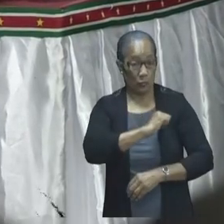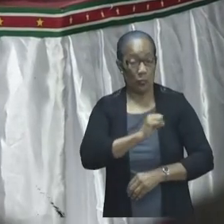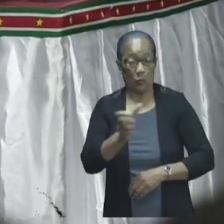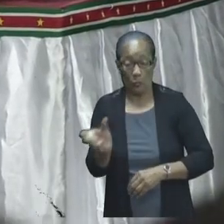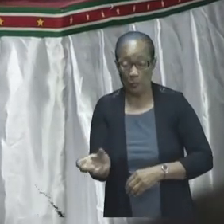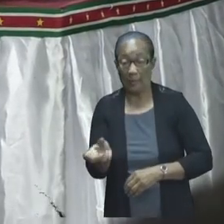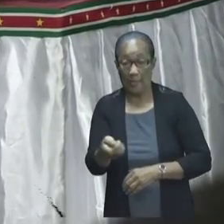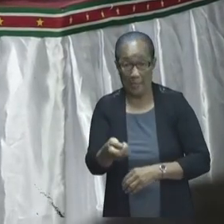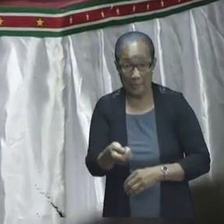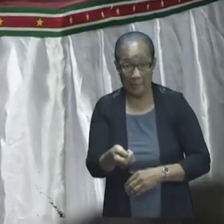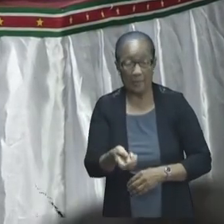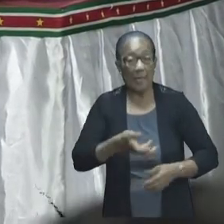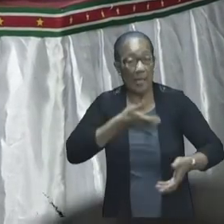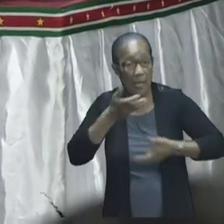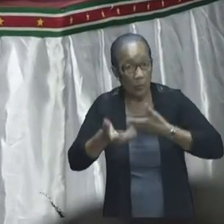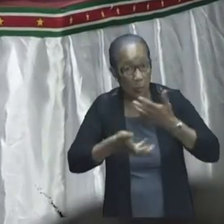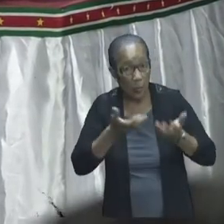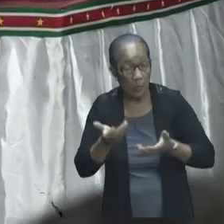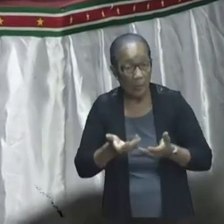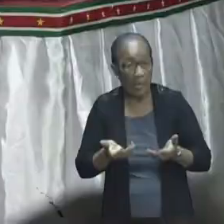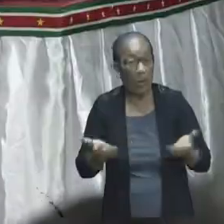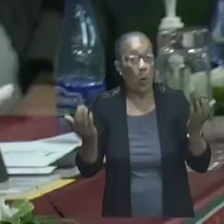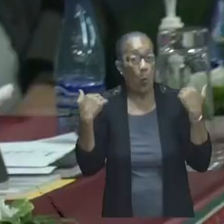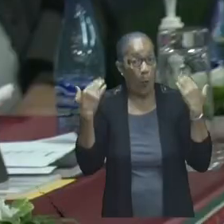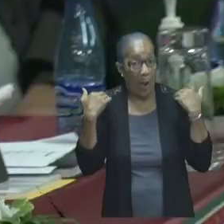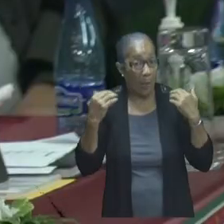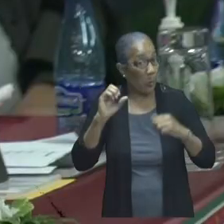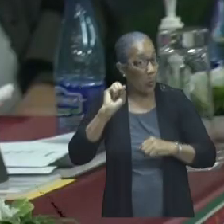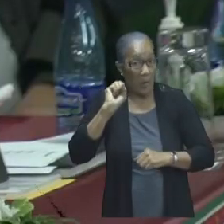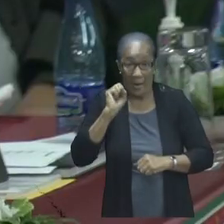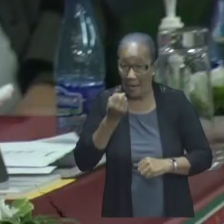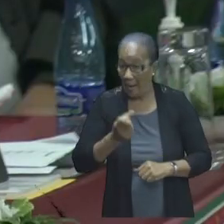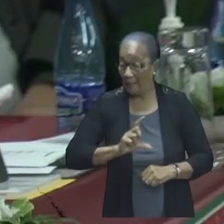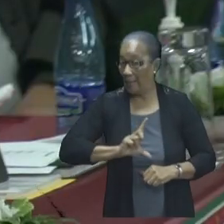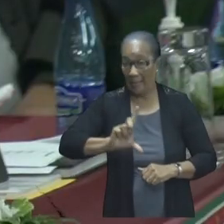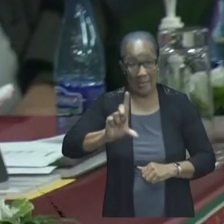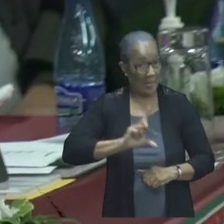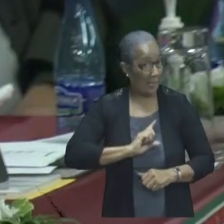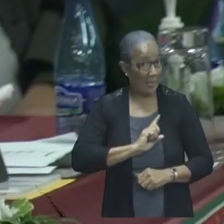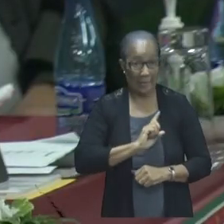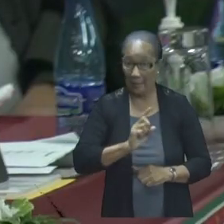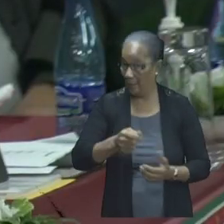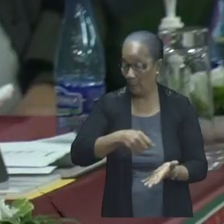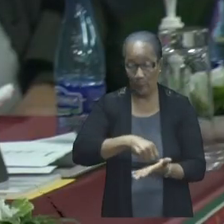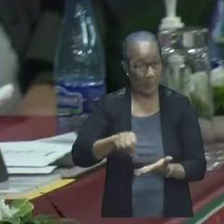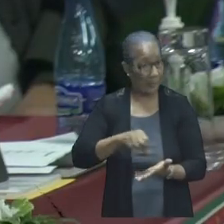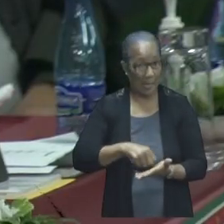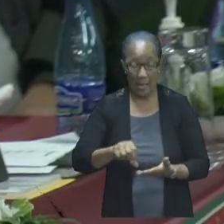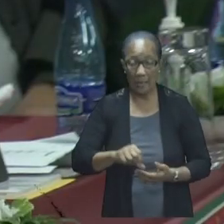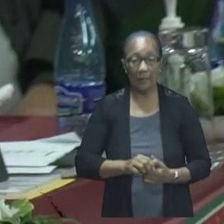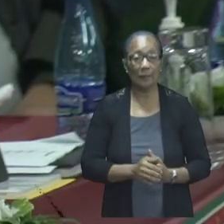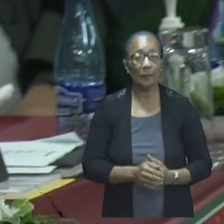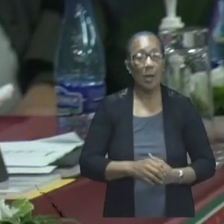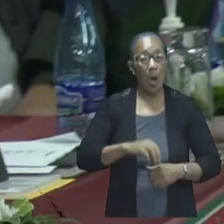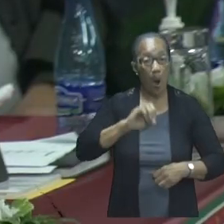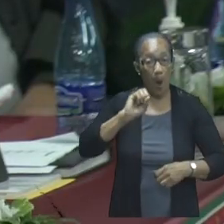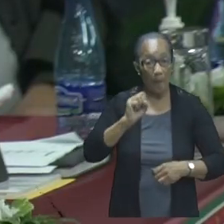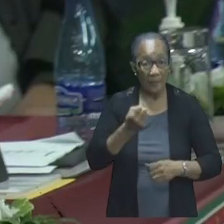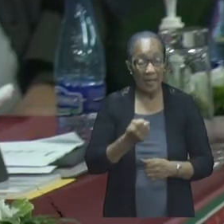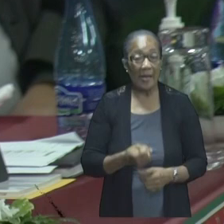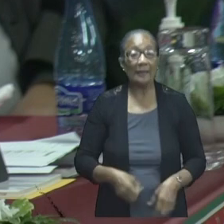uitleggen waar het precies om gaat oh zodat wij in staat gebracht worden om de noodzakelijke